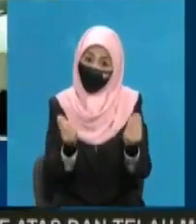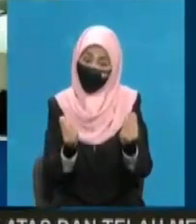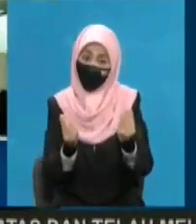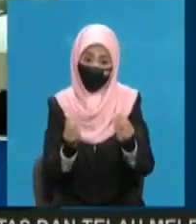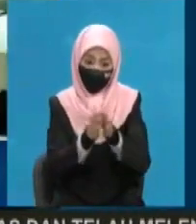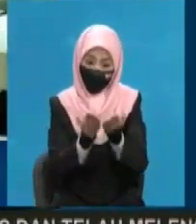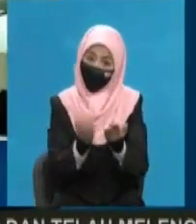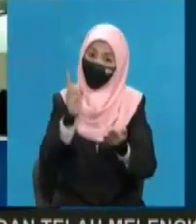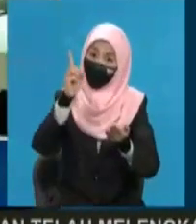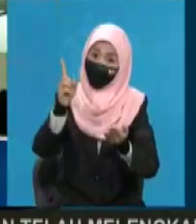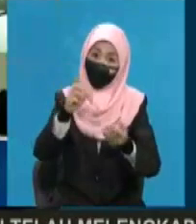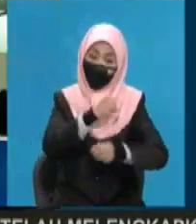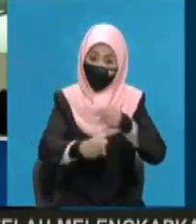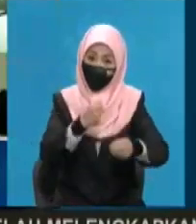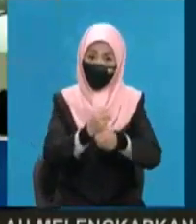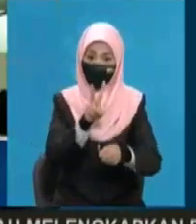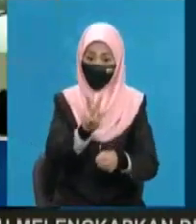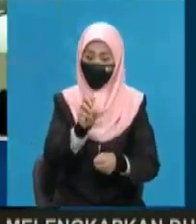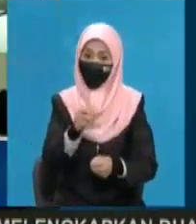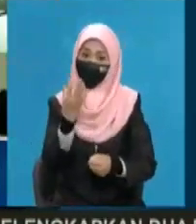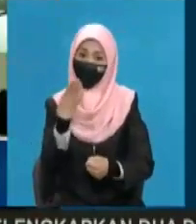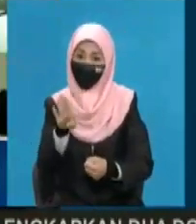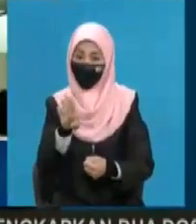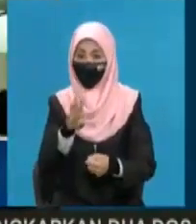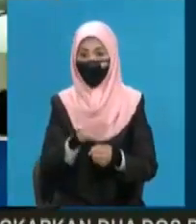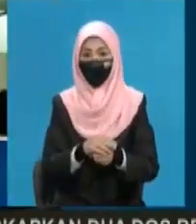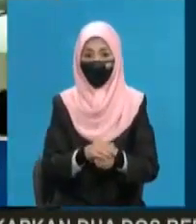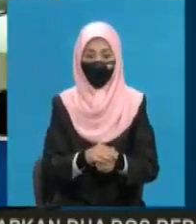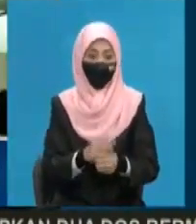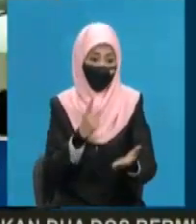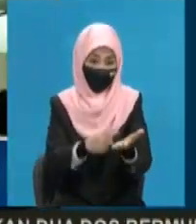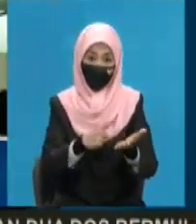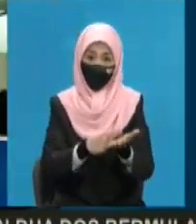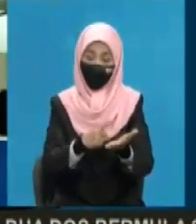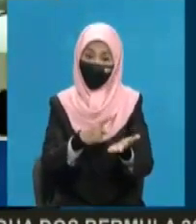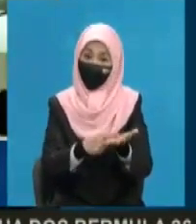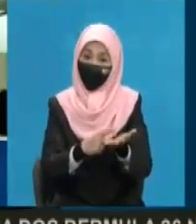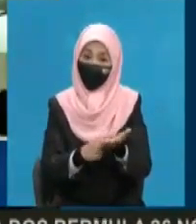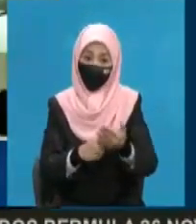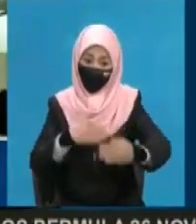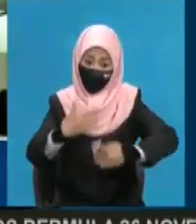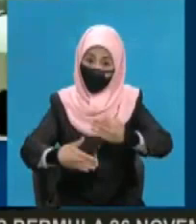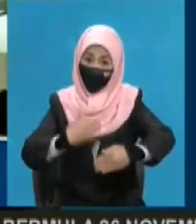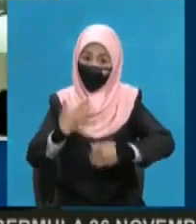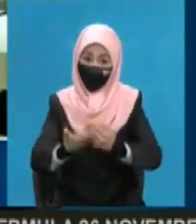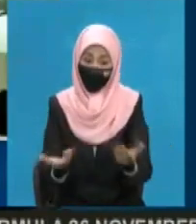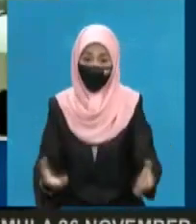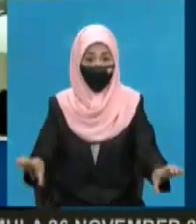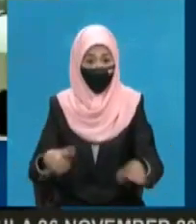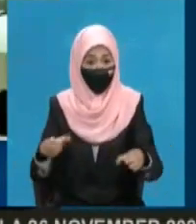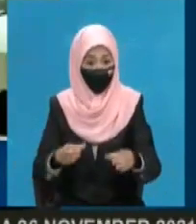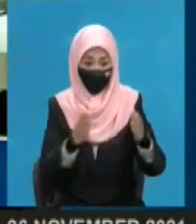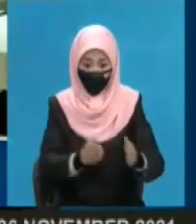Darussalam dan terjemahannya pada tahun 2014 tapi Mardan perbincangan mengenai proses pelaksanaan projek